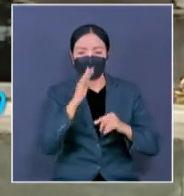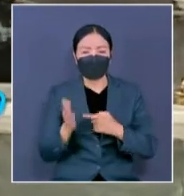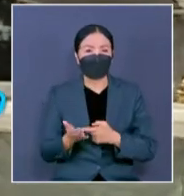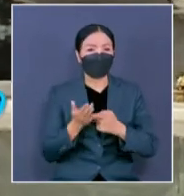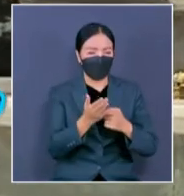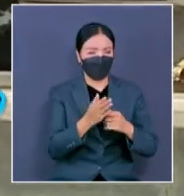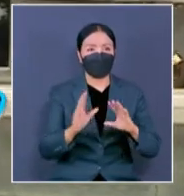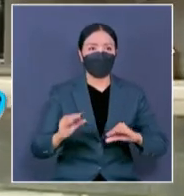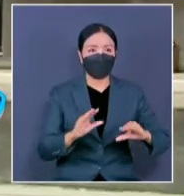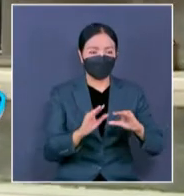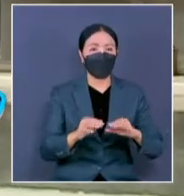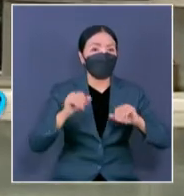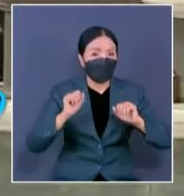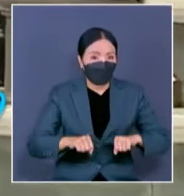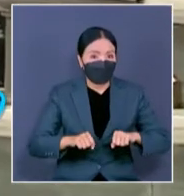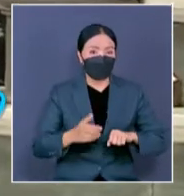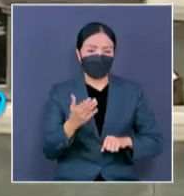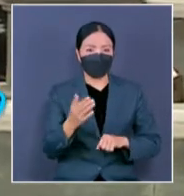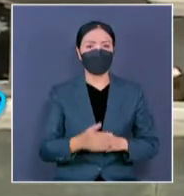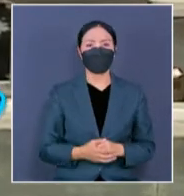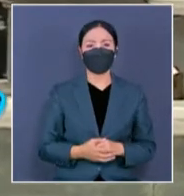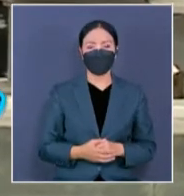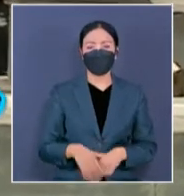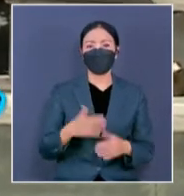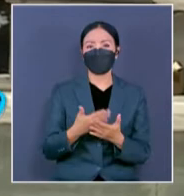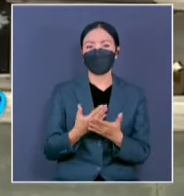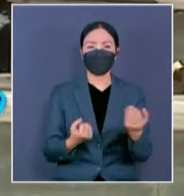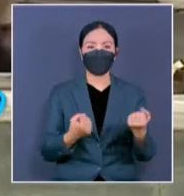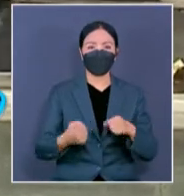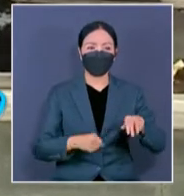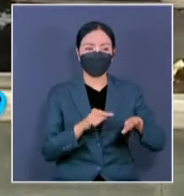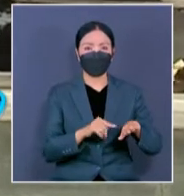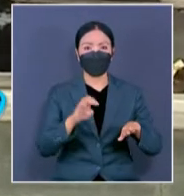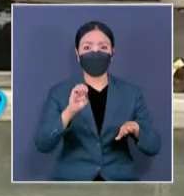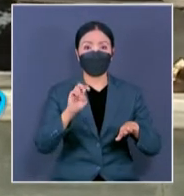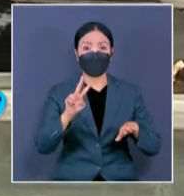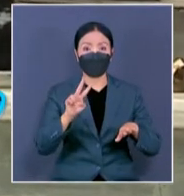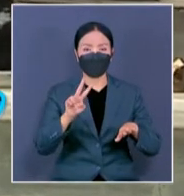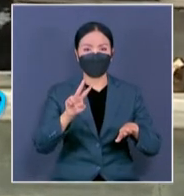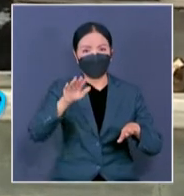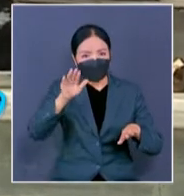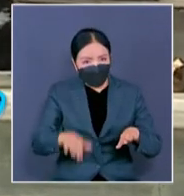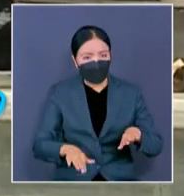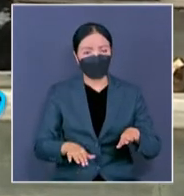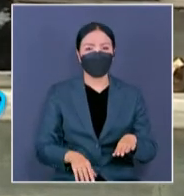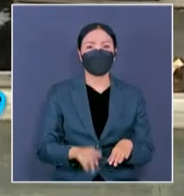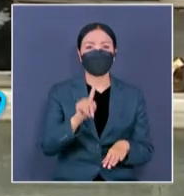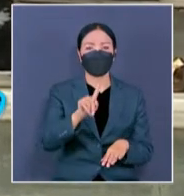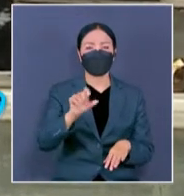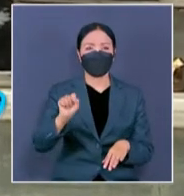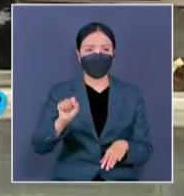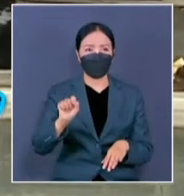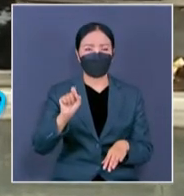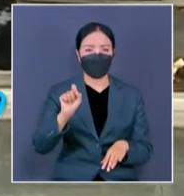ม.แล้วก็ได้รับการอนุมัติแล้วก็จะทำให้ราคารถ EVถูกลงถึง 150,000 บาทค่ะจ